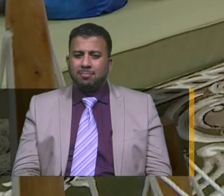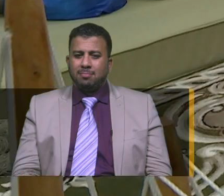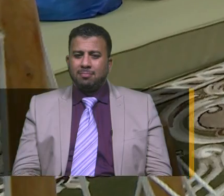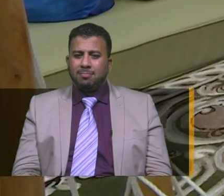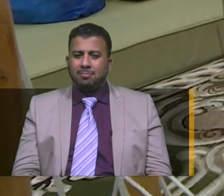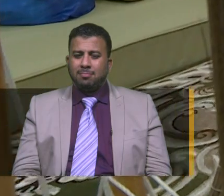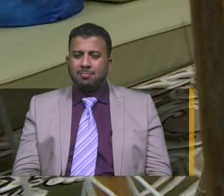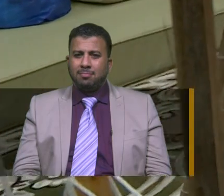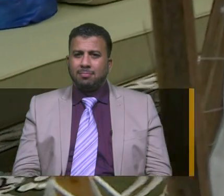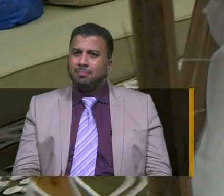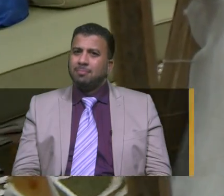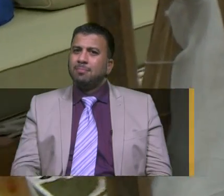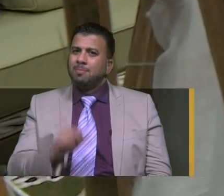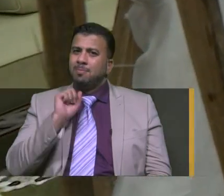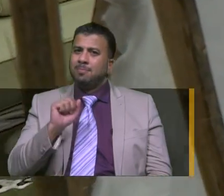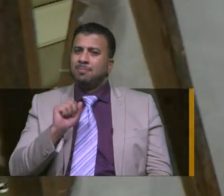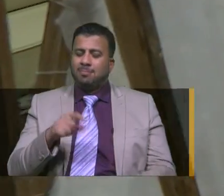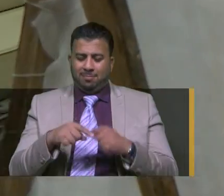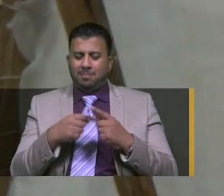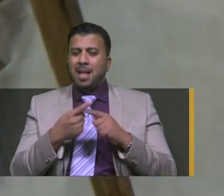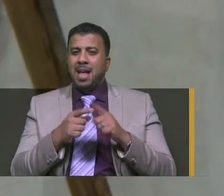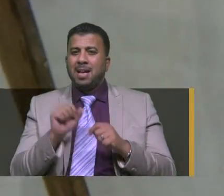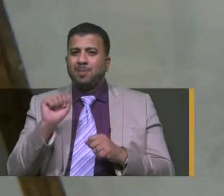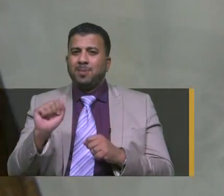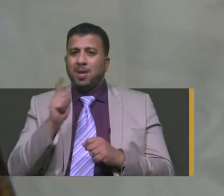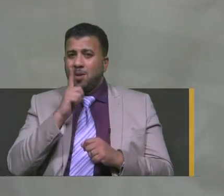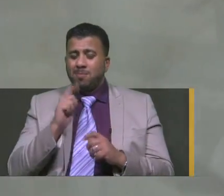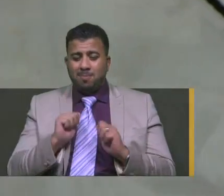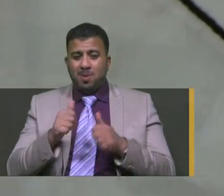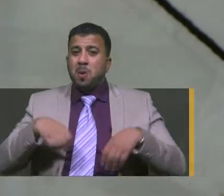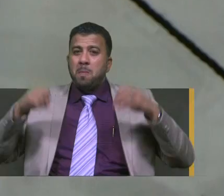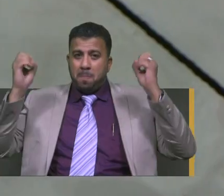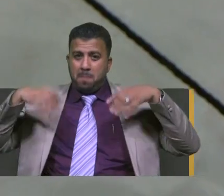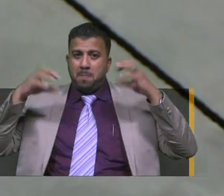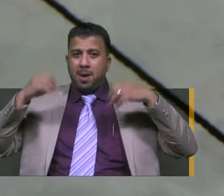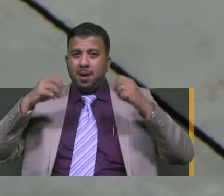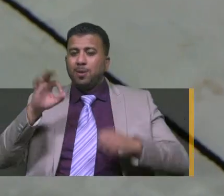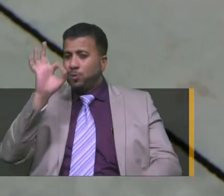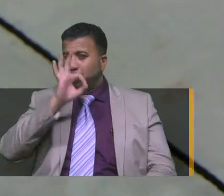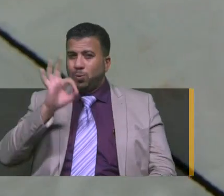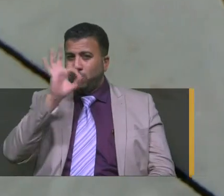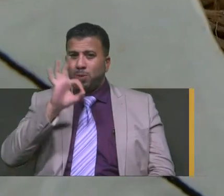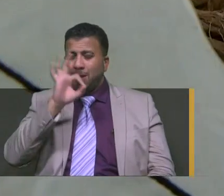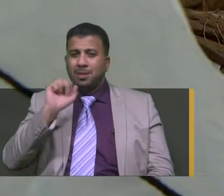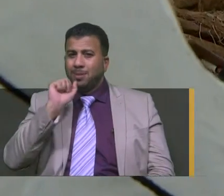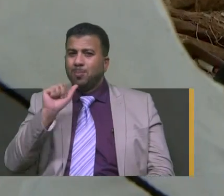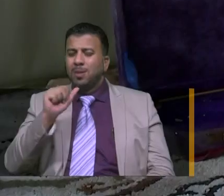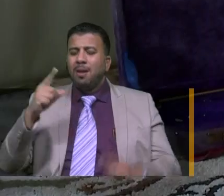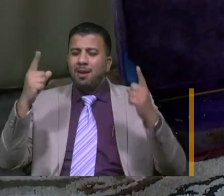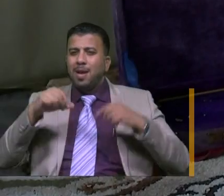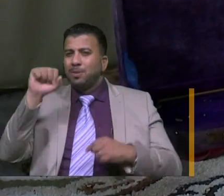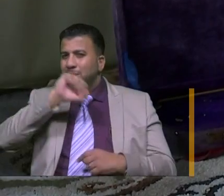إيه يا مال. إحياء الحرف القديمة عبر مبادرة بركة التراث في أيام الشارقة التراثية